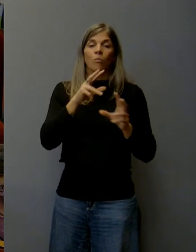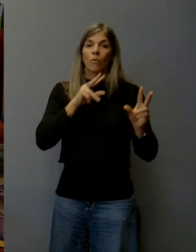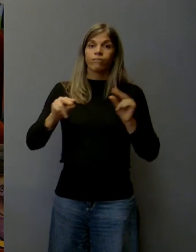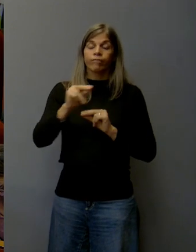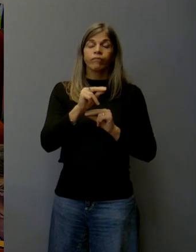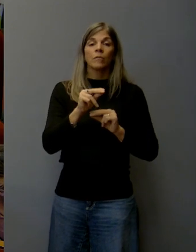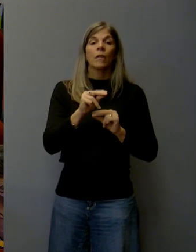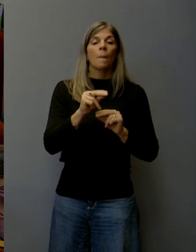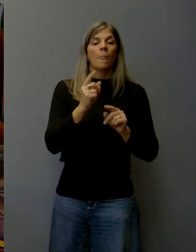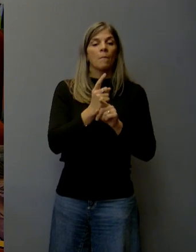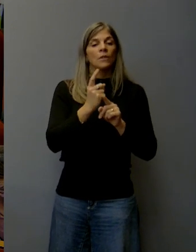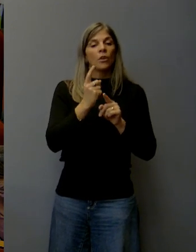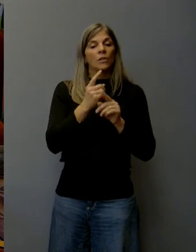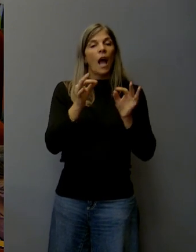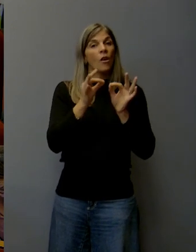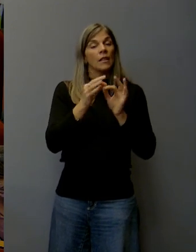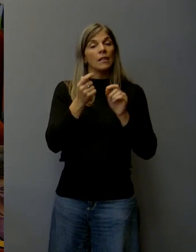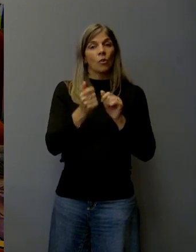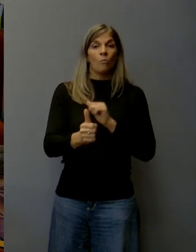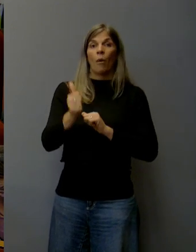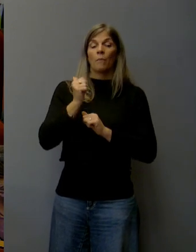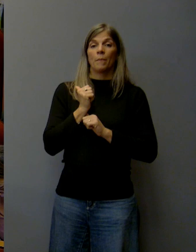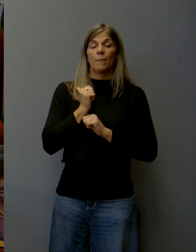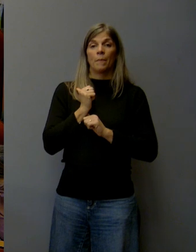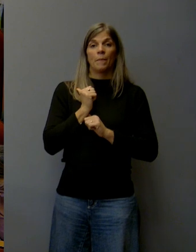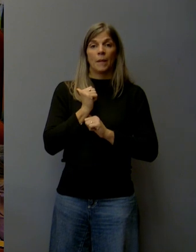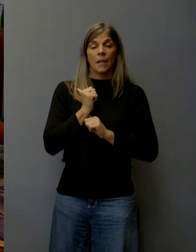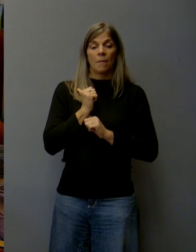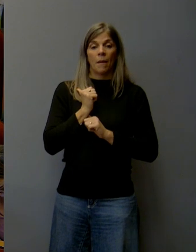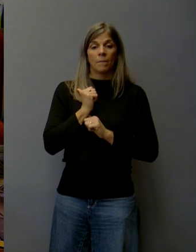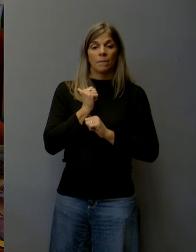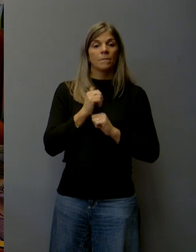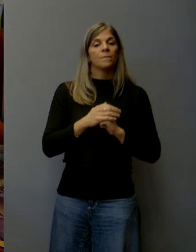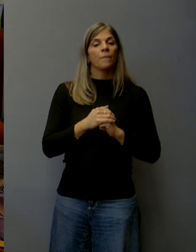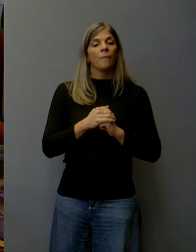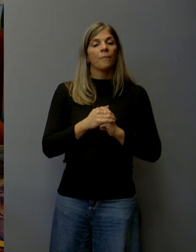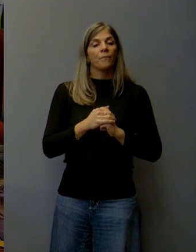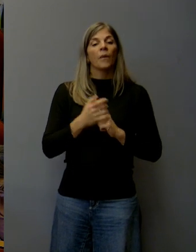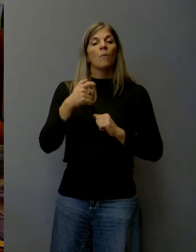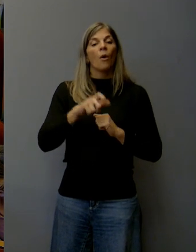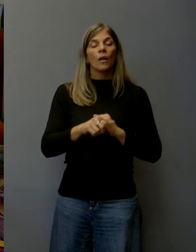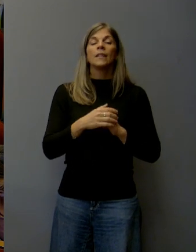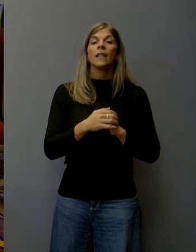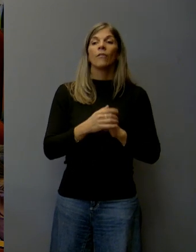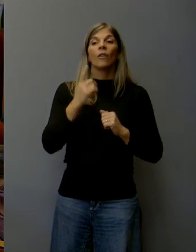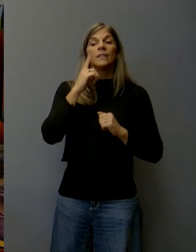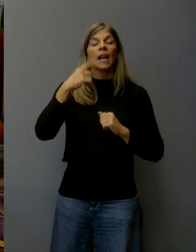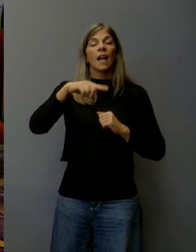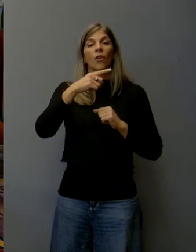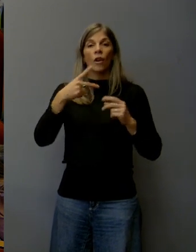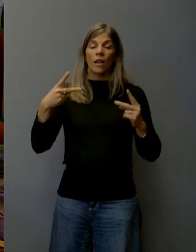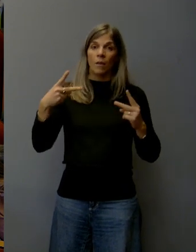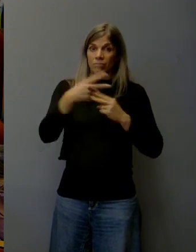di accordarsi un po' prima del termine della fine dell'illustrazione perché evidentemente se abbiamo interrotto